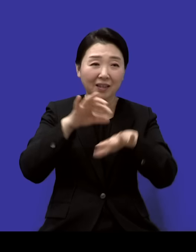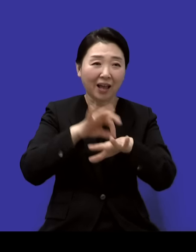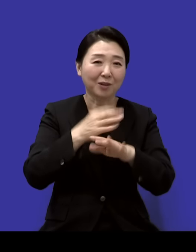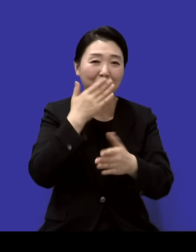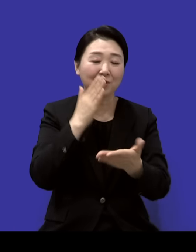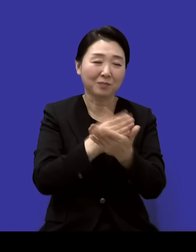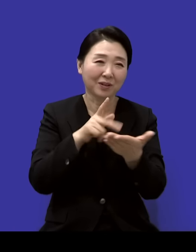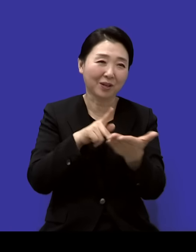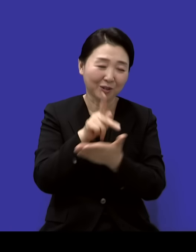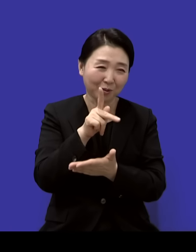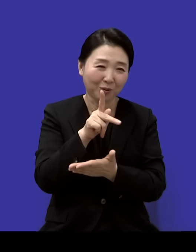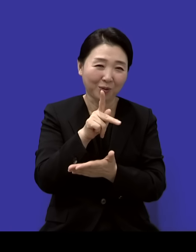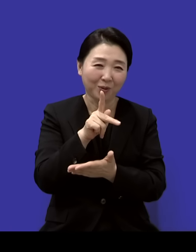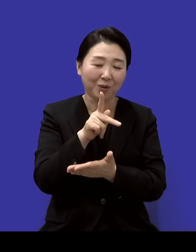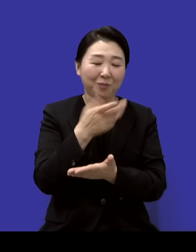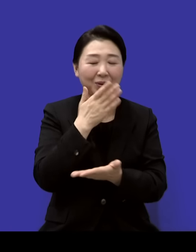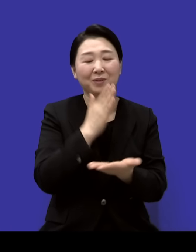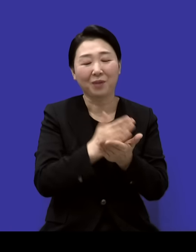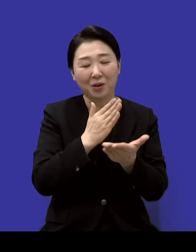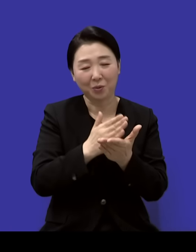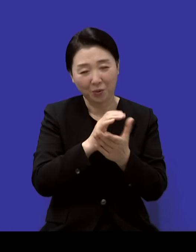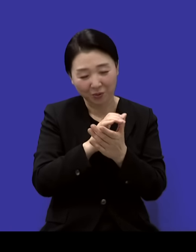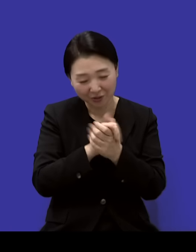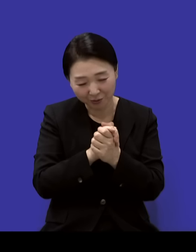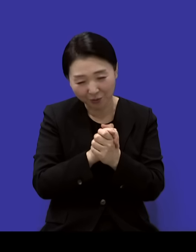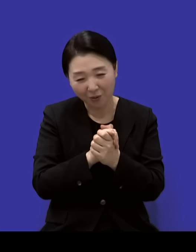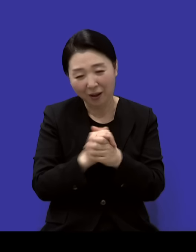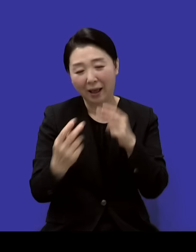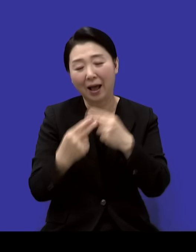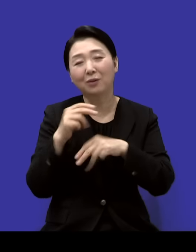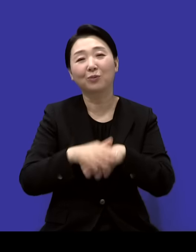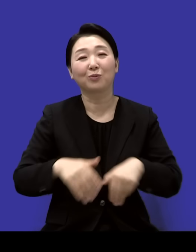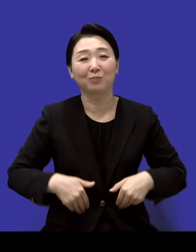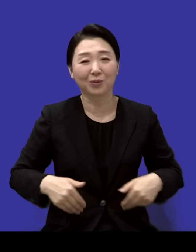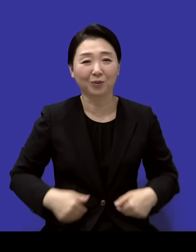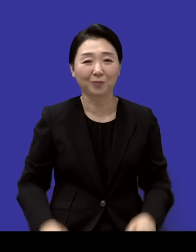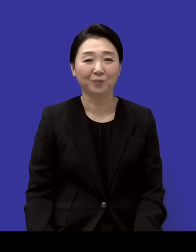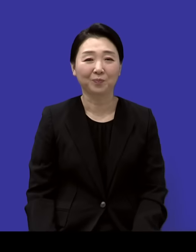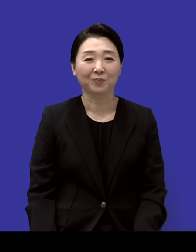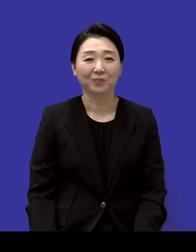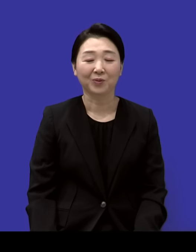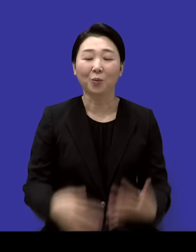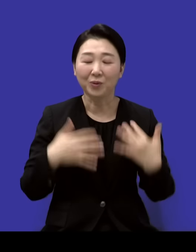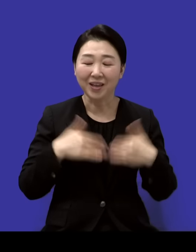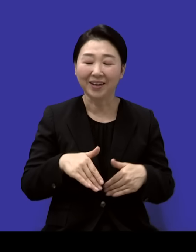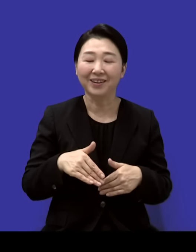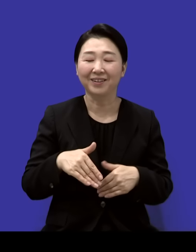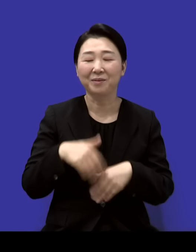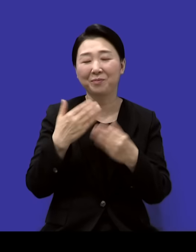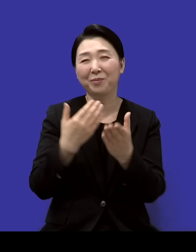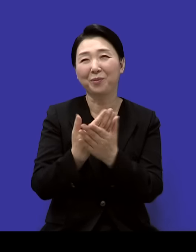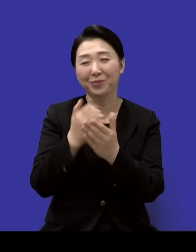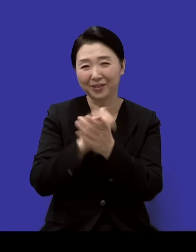걸 그랬네요. 예. 그래서 좀 그때 나눠서 해주시지. 나눠서 해줬어야 너무 한 되는데. 방에. 너무 약한 거에 카드를 다 썼네요. 아유. 근데 어떻습니까?